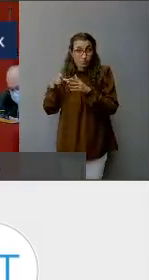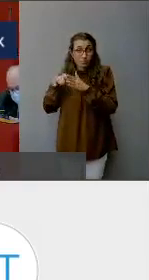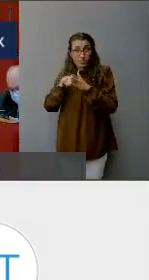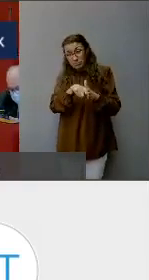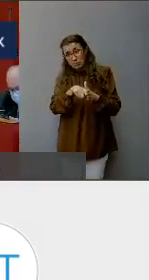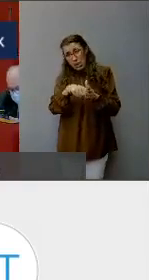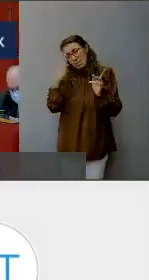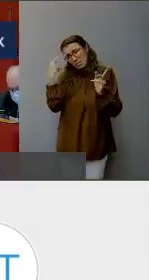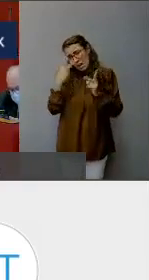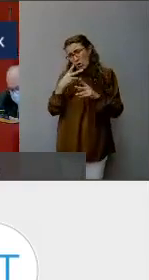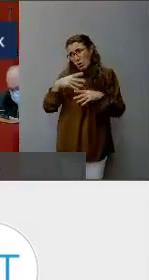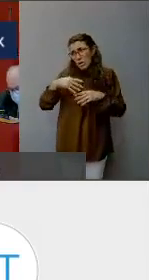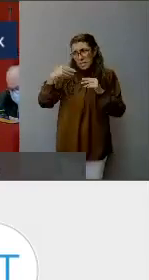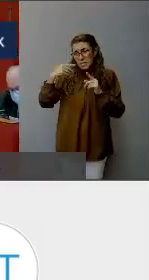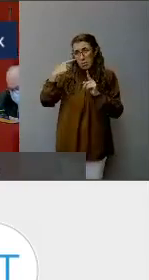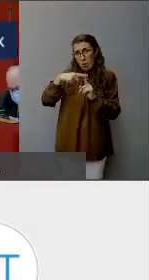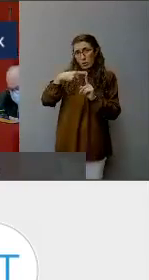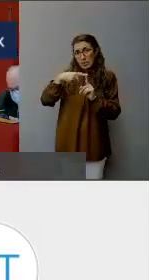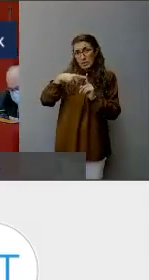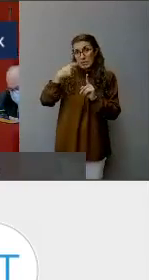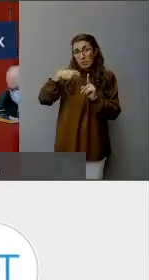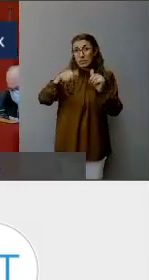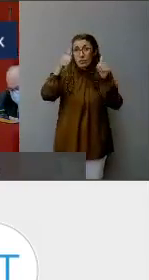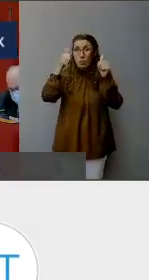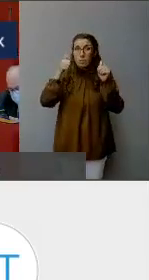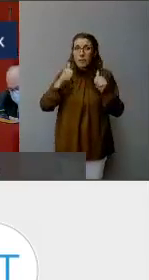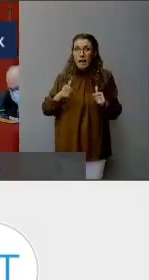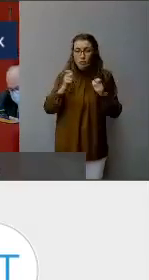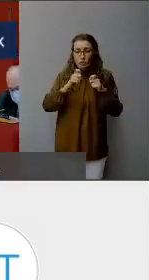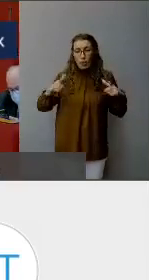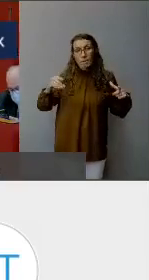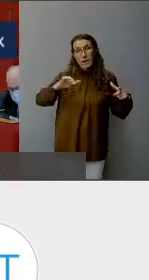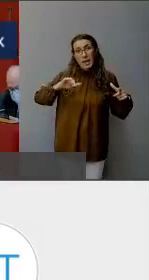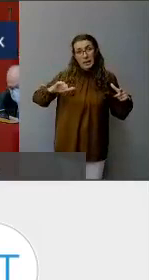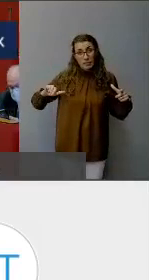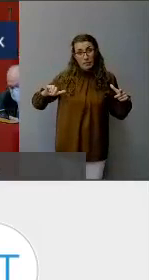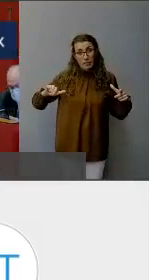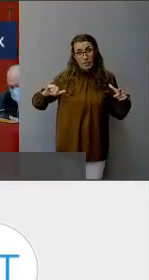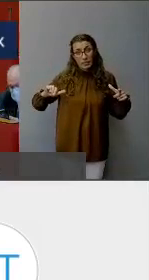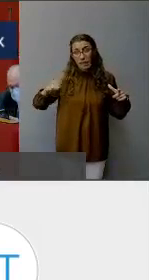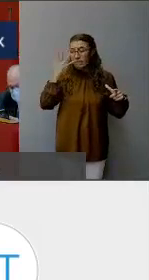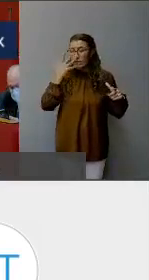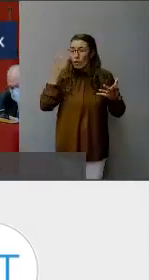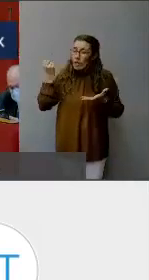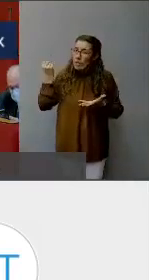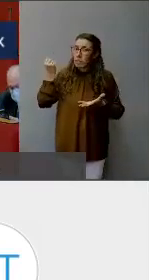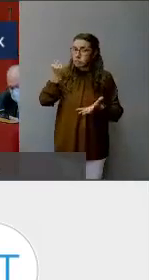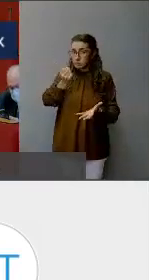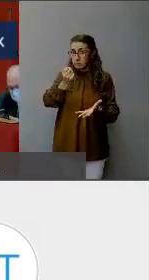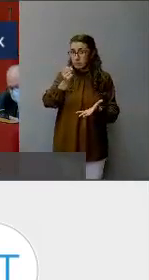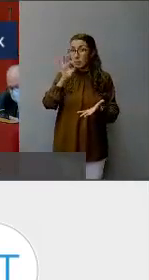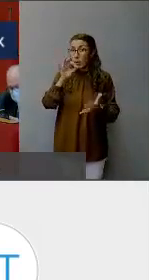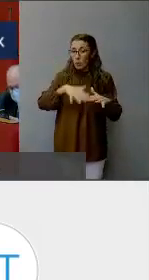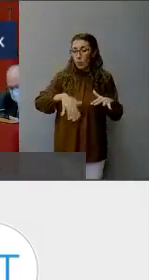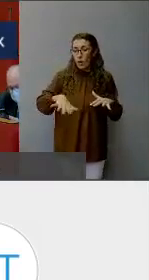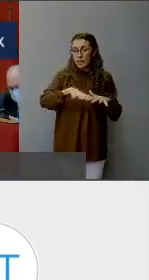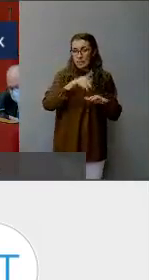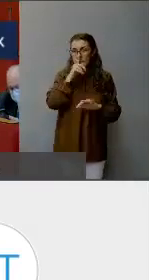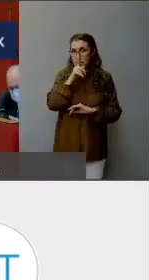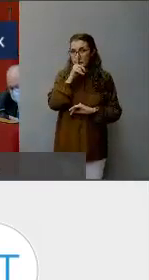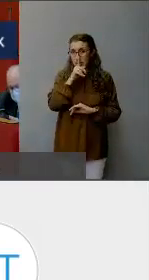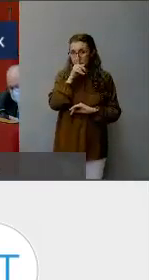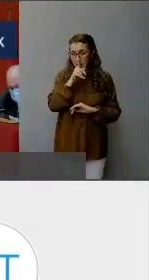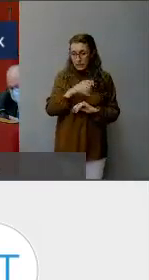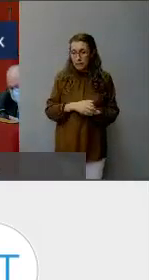che ha scelto grazie al bando delle periferie di investire sul quartiere di sampierdarena